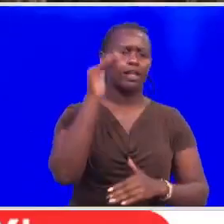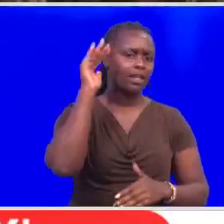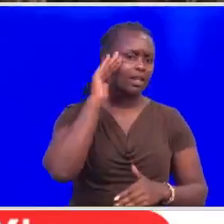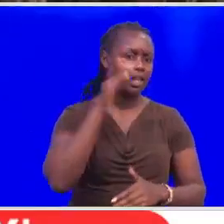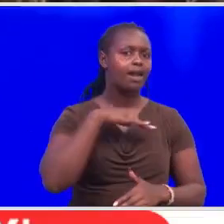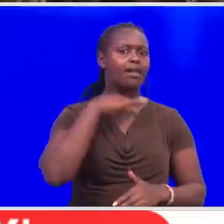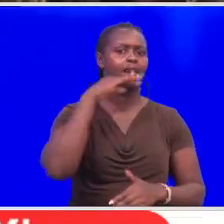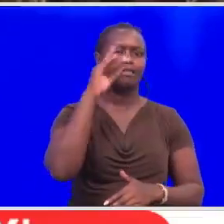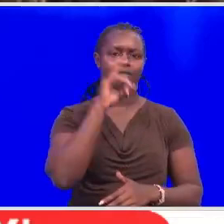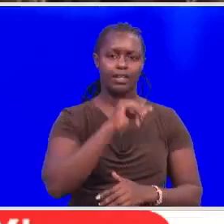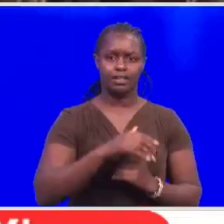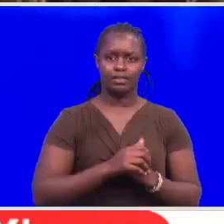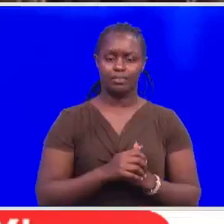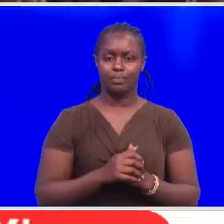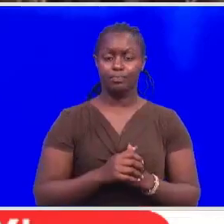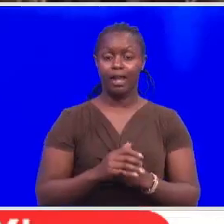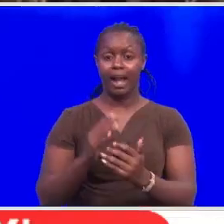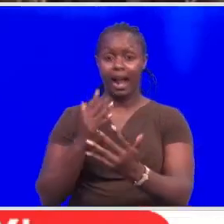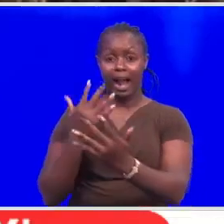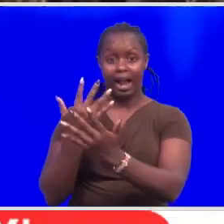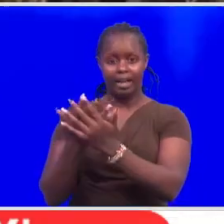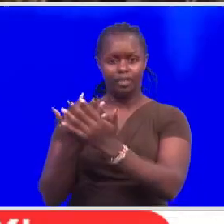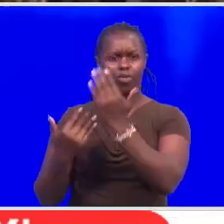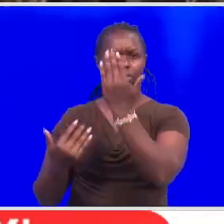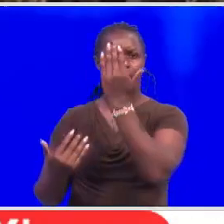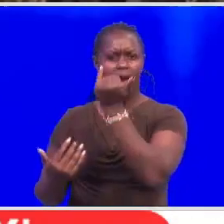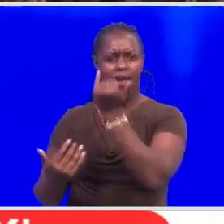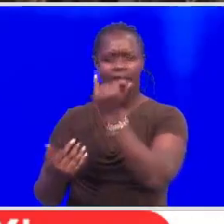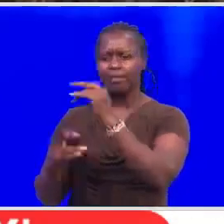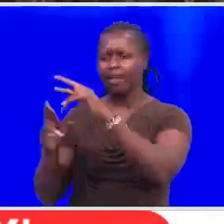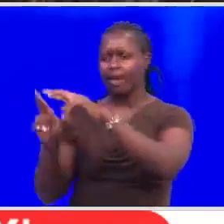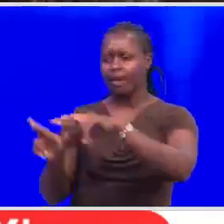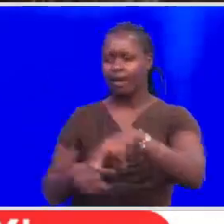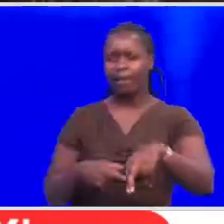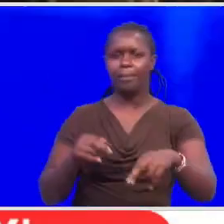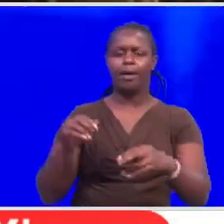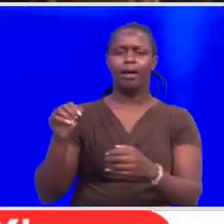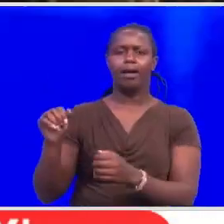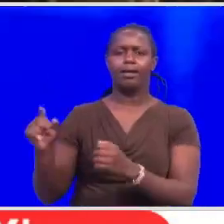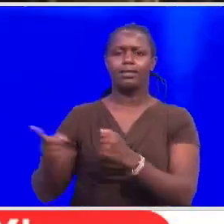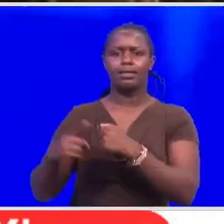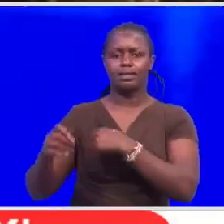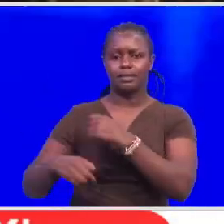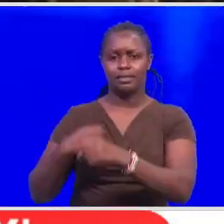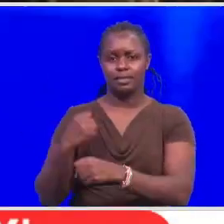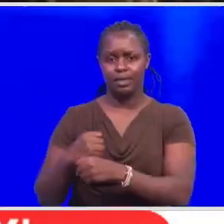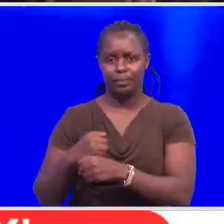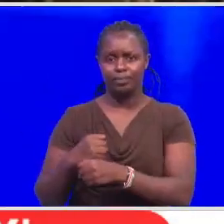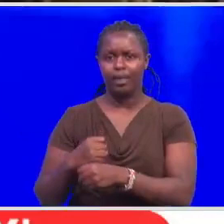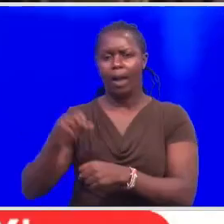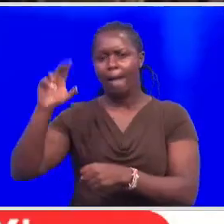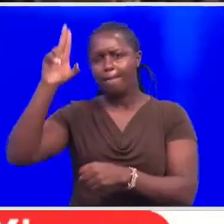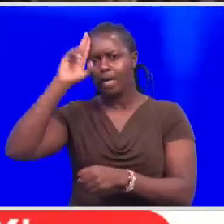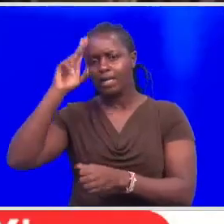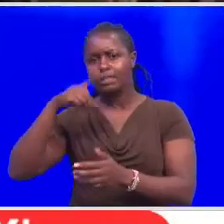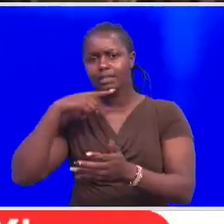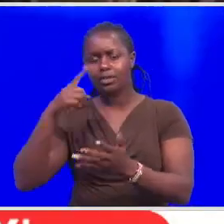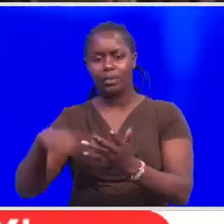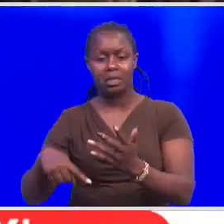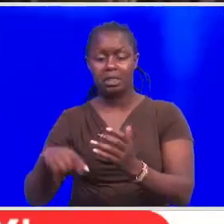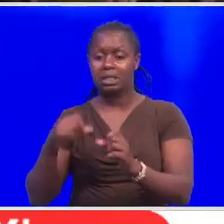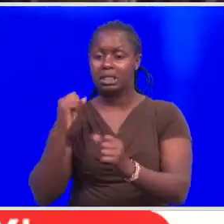Senyalishikua, walikuwa anasema ati akona kesi ya defilement. Ama askari walisema ati sisi bila